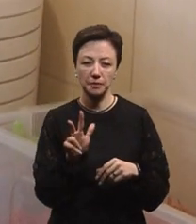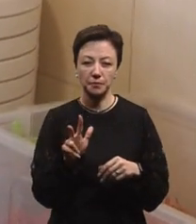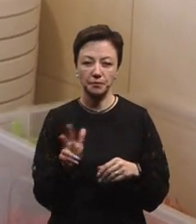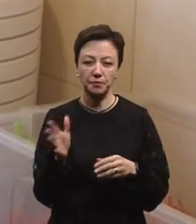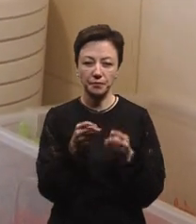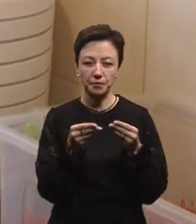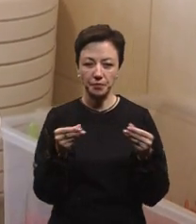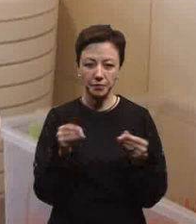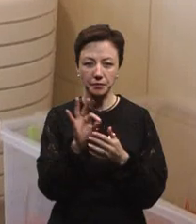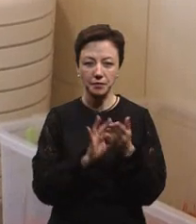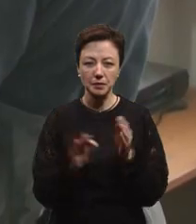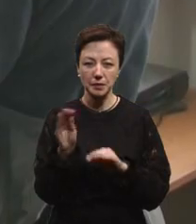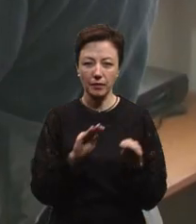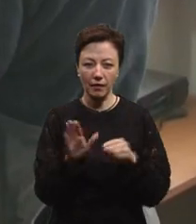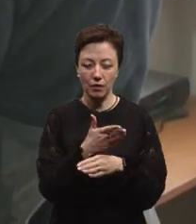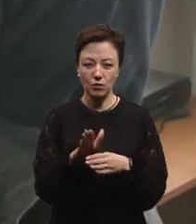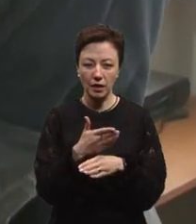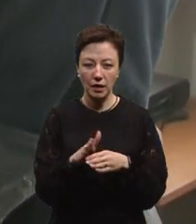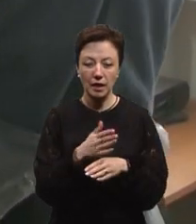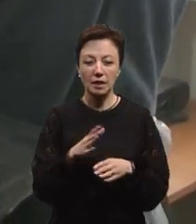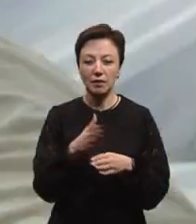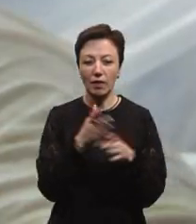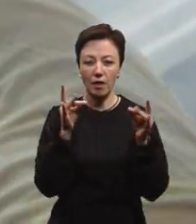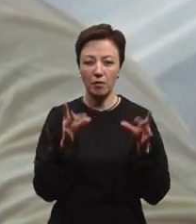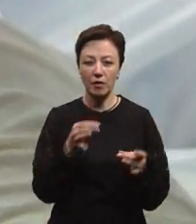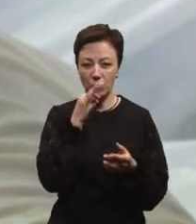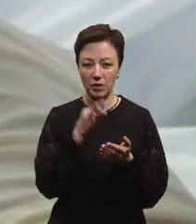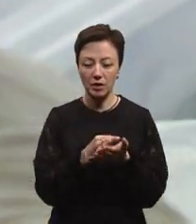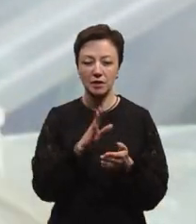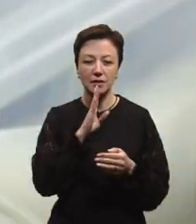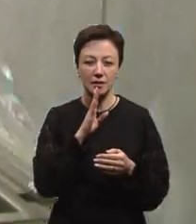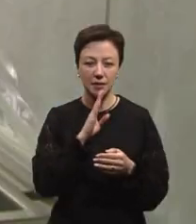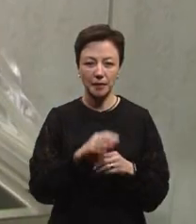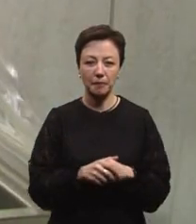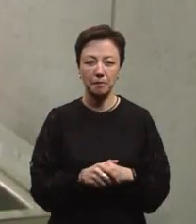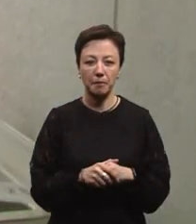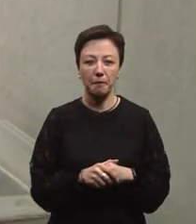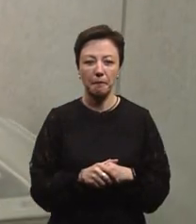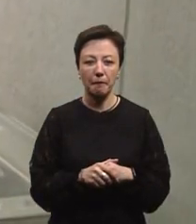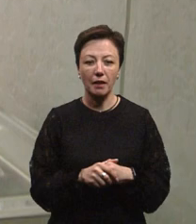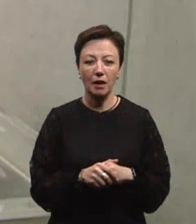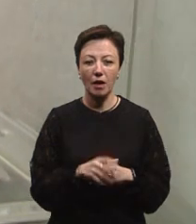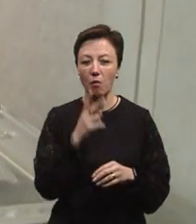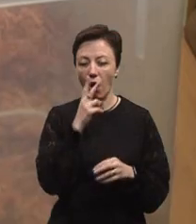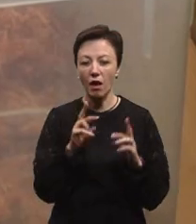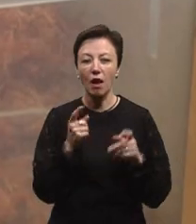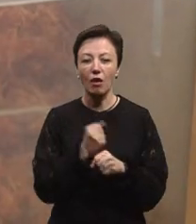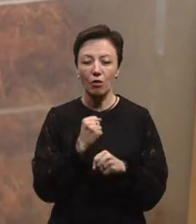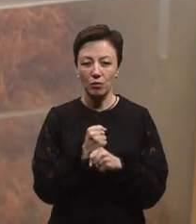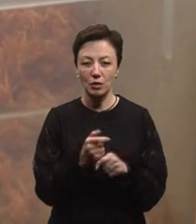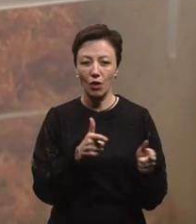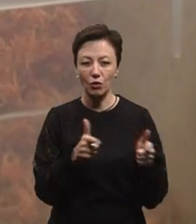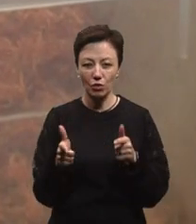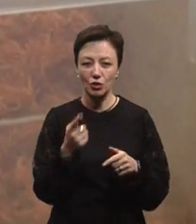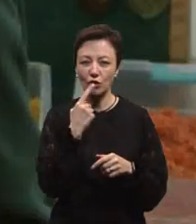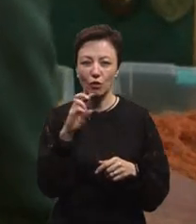остигає і зразу йде фасуває за фасування наборів тут відповідає хмельничанка Ірина Мироненко указує як робить заготовку для